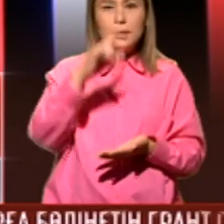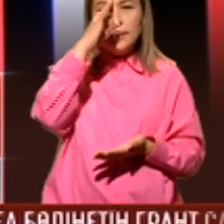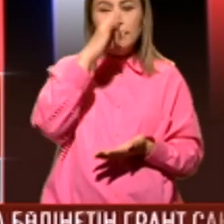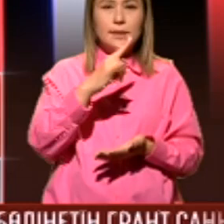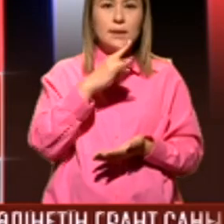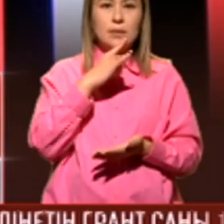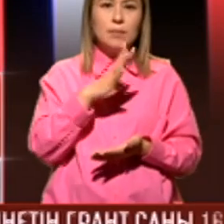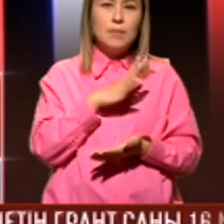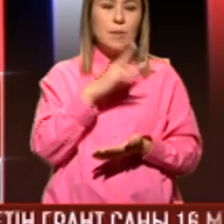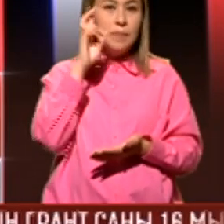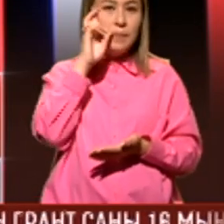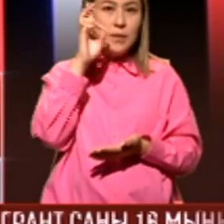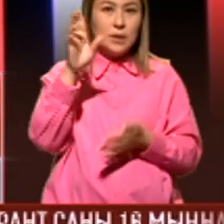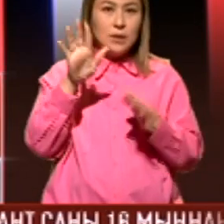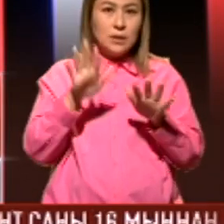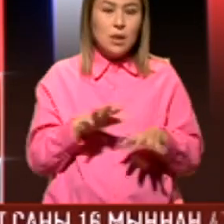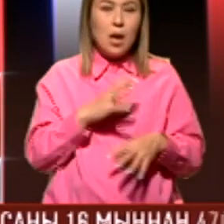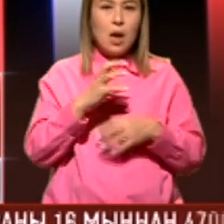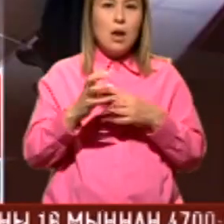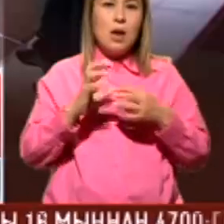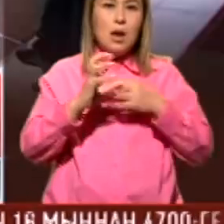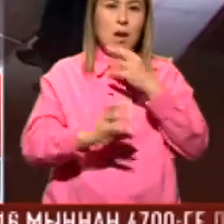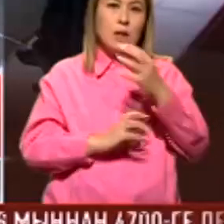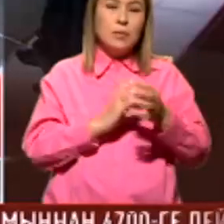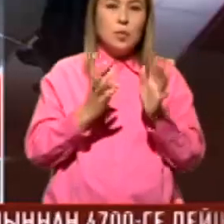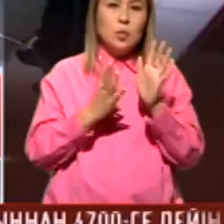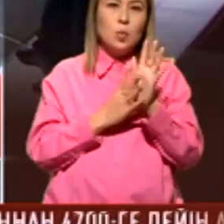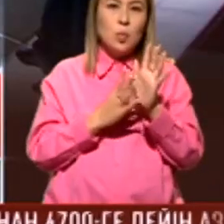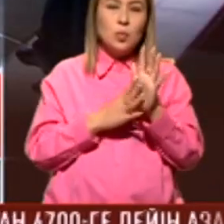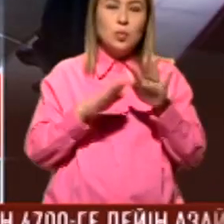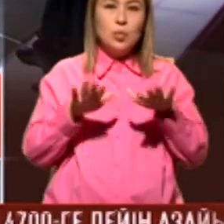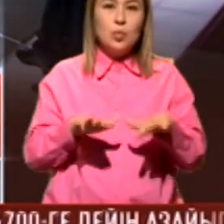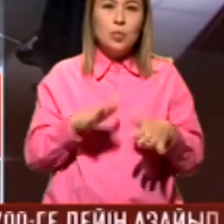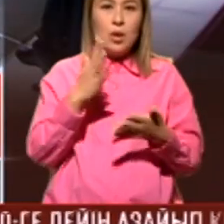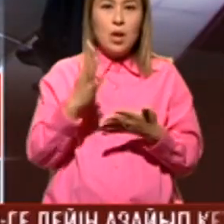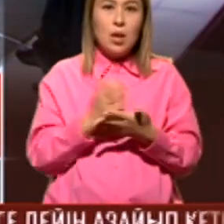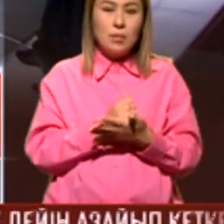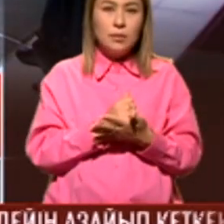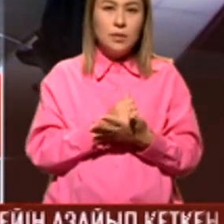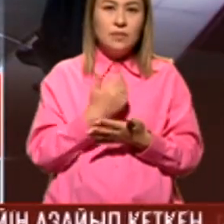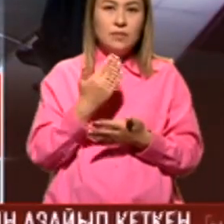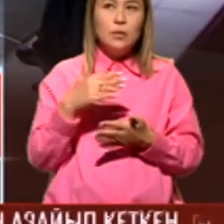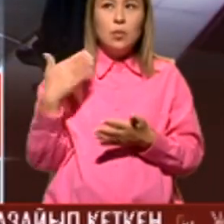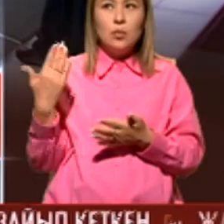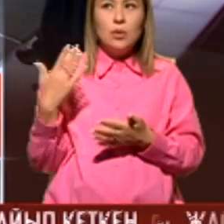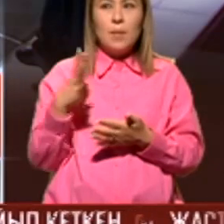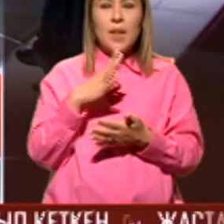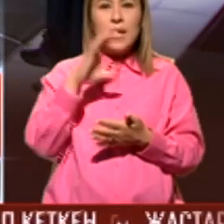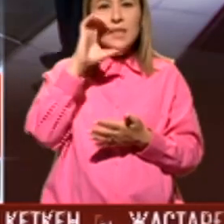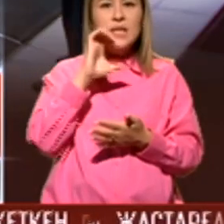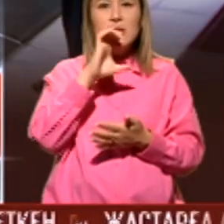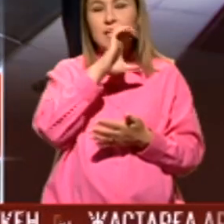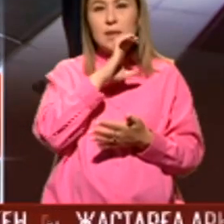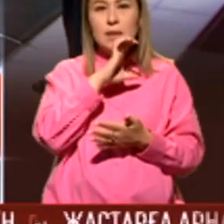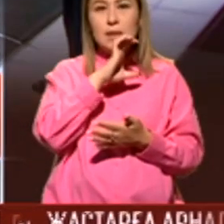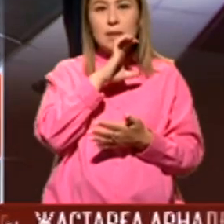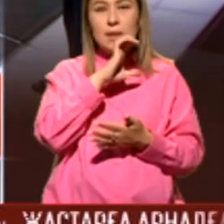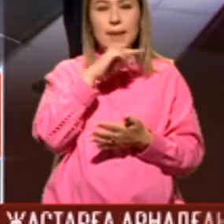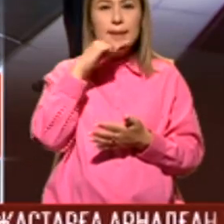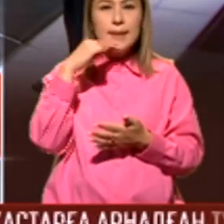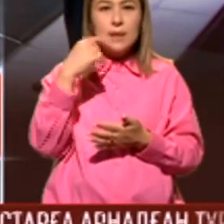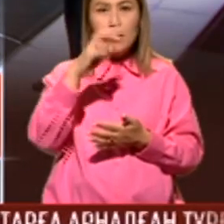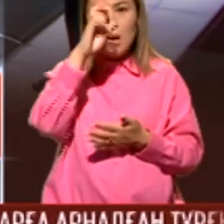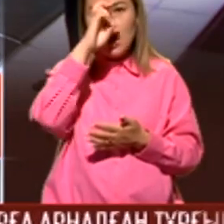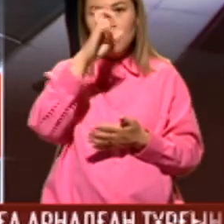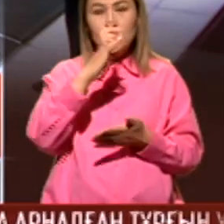деген мемлекетпіз. Әлемнің картасында 9-шы орын аламыз. Мынау оң жағымызда, солтүстігімізде Ресей деген